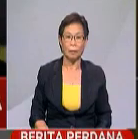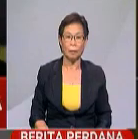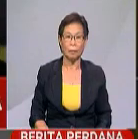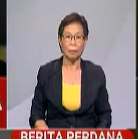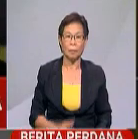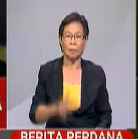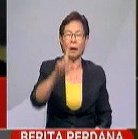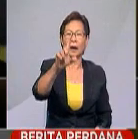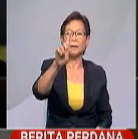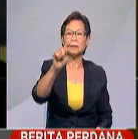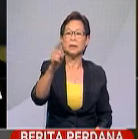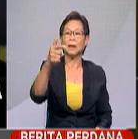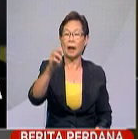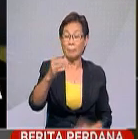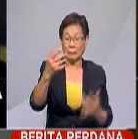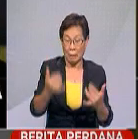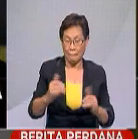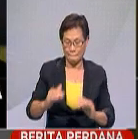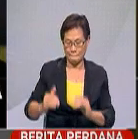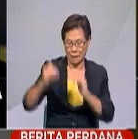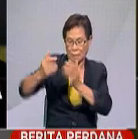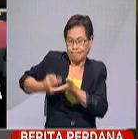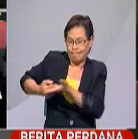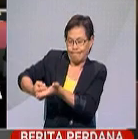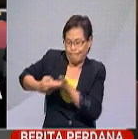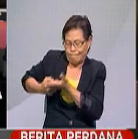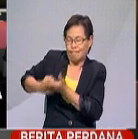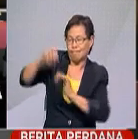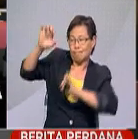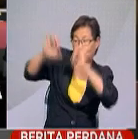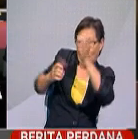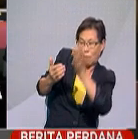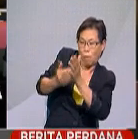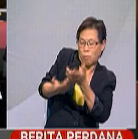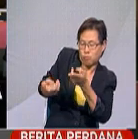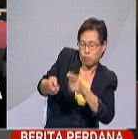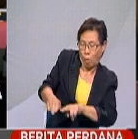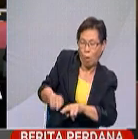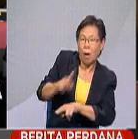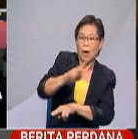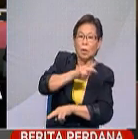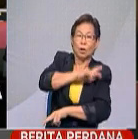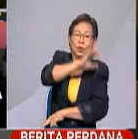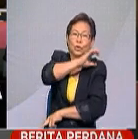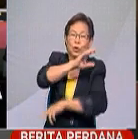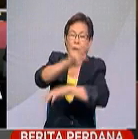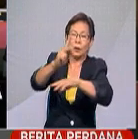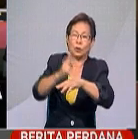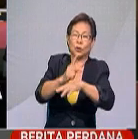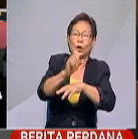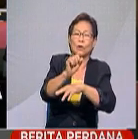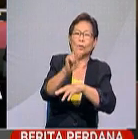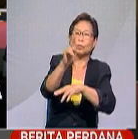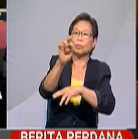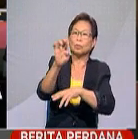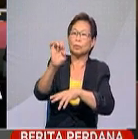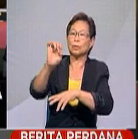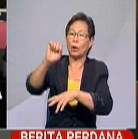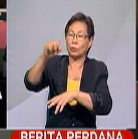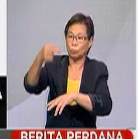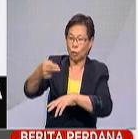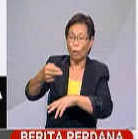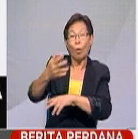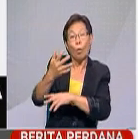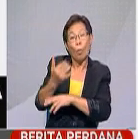Sementara itu, LTAM juga sedang dalam peringkat perbincangan untuk menilai semula kontrak Ketua Jurulatih Kebangsaan Suresh Menon.